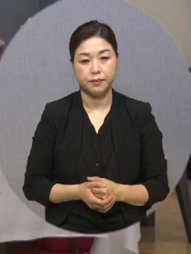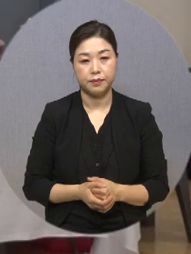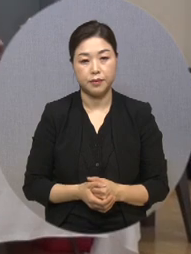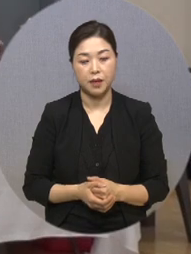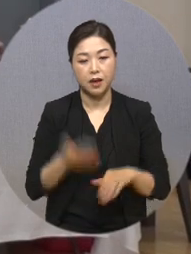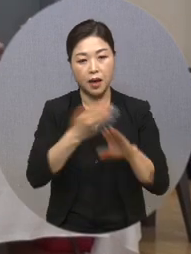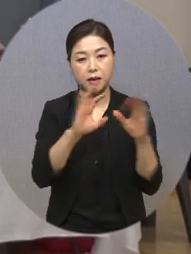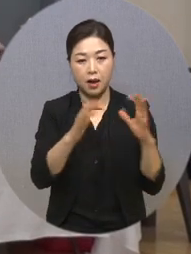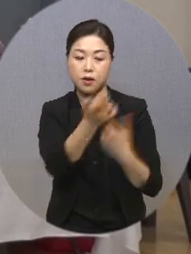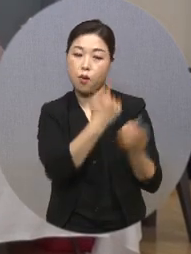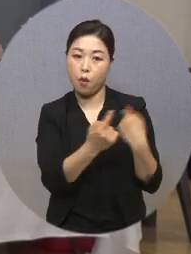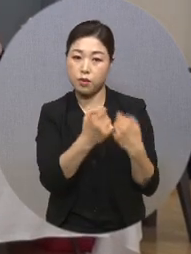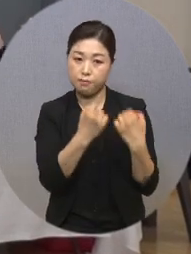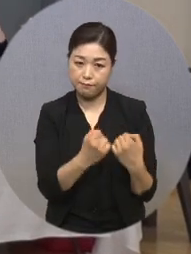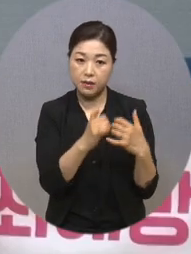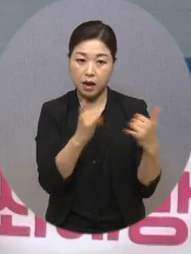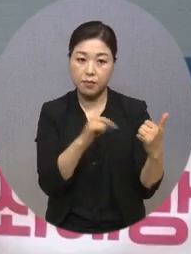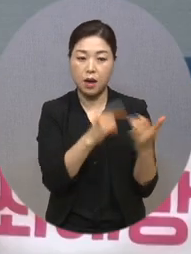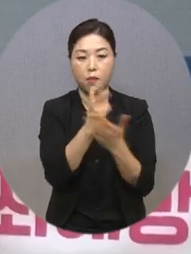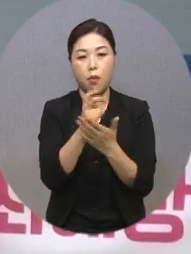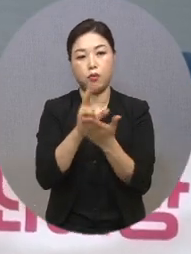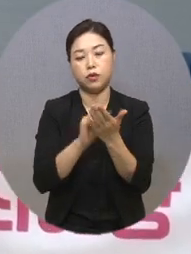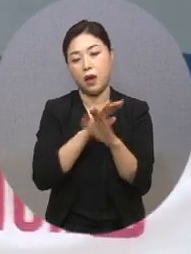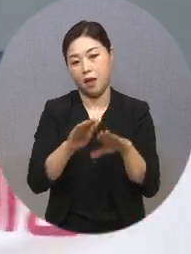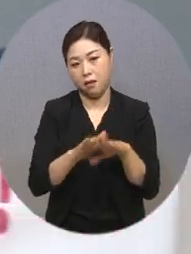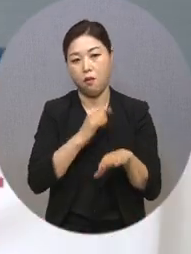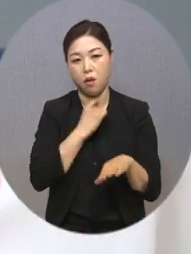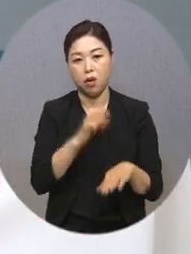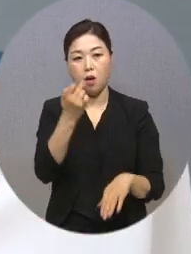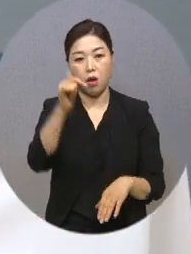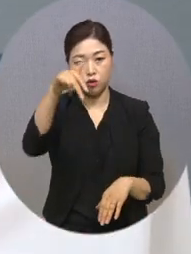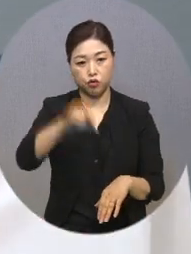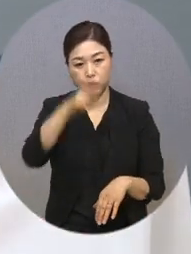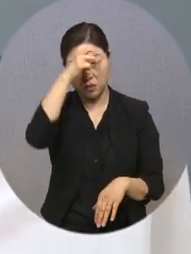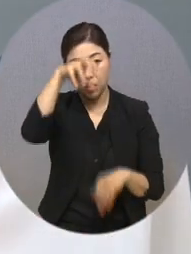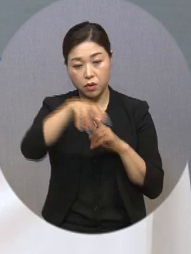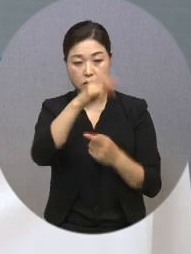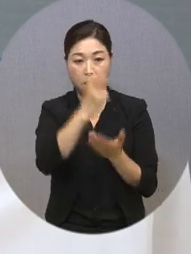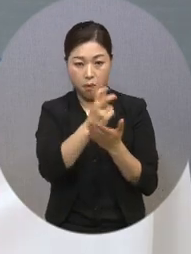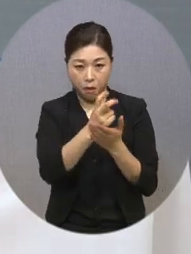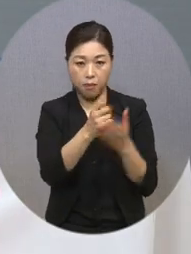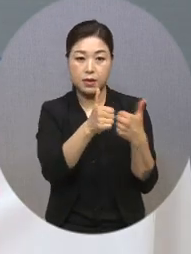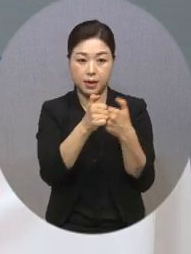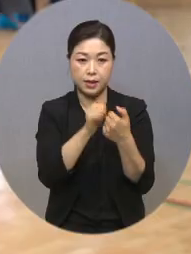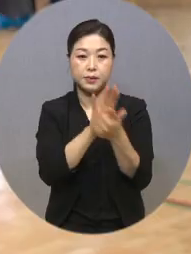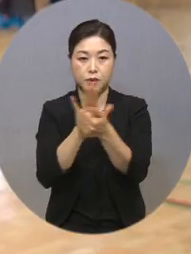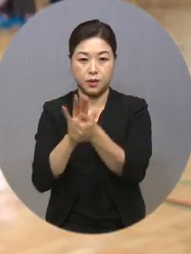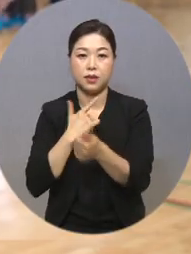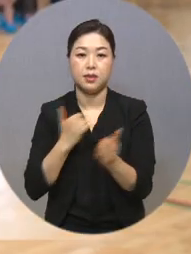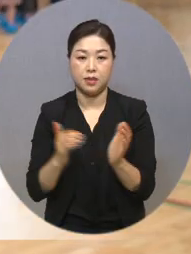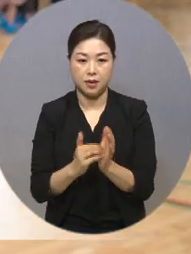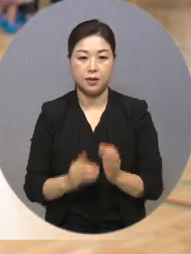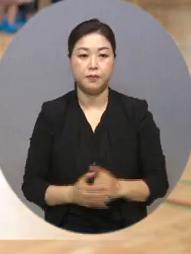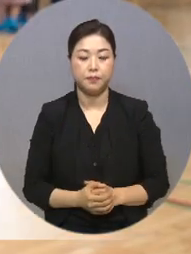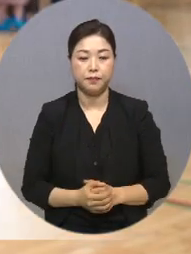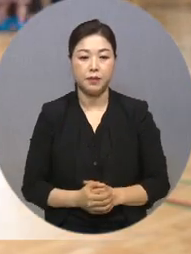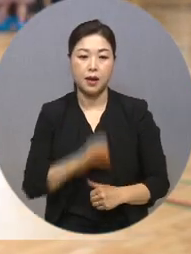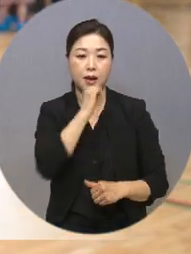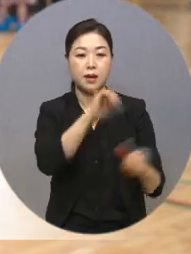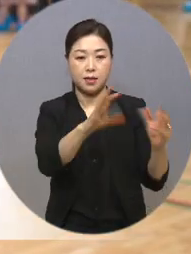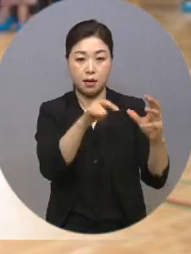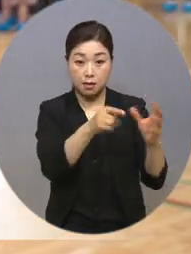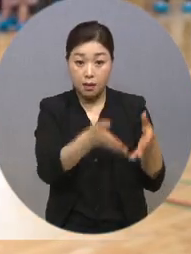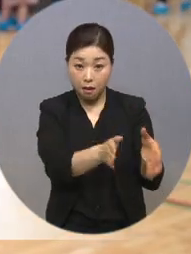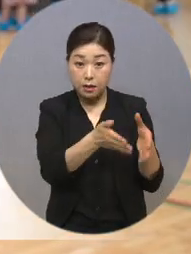법적인 애로를 해소하기 위해 완주 경찰서에서 법률상담을 지원했습니다 자 이제 가난한 나라에서